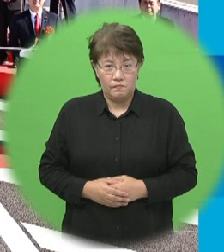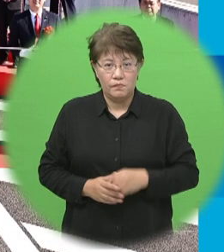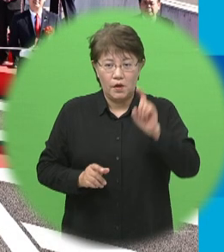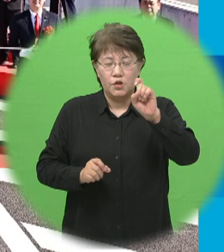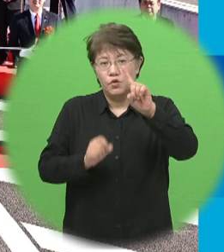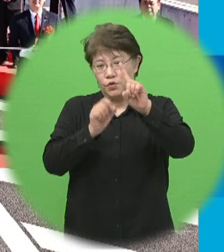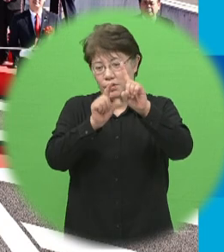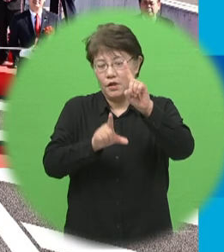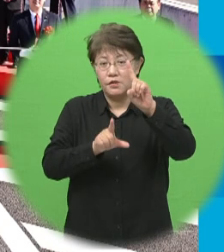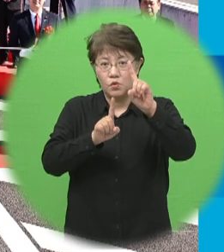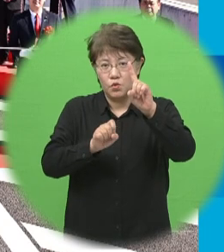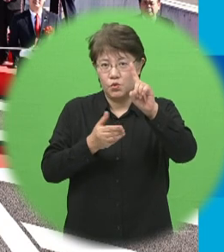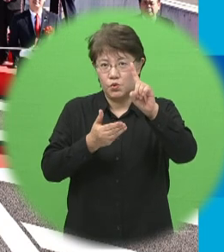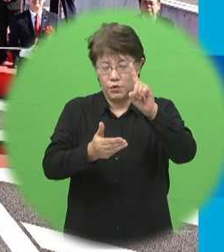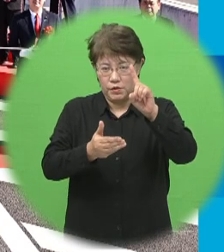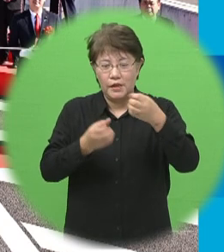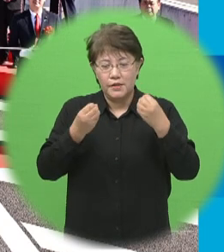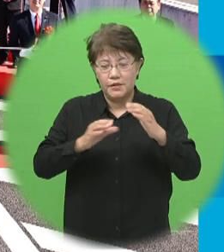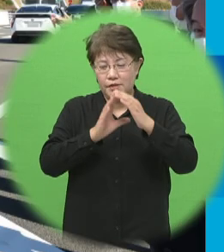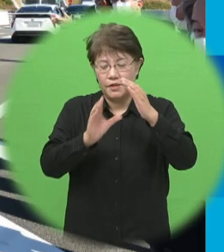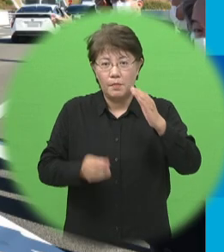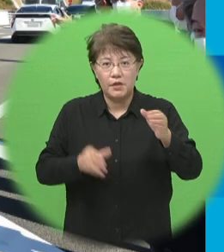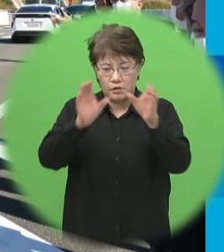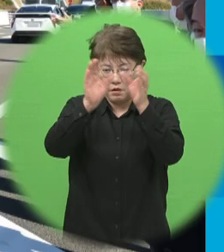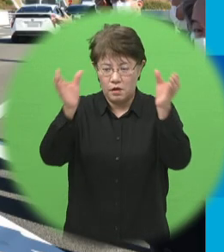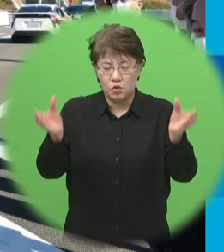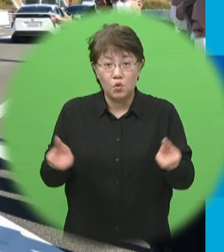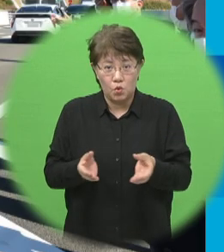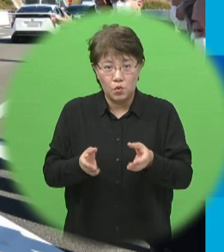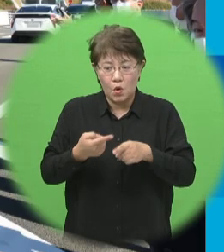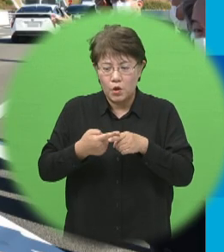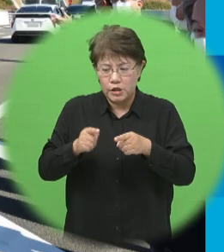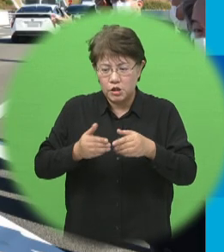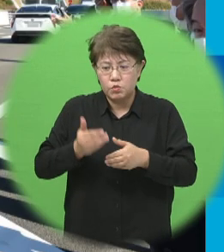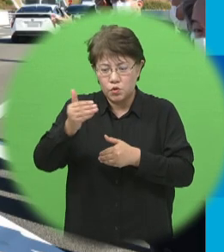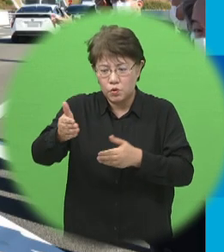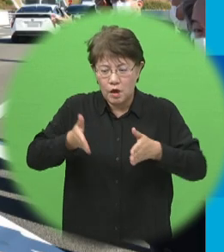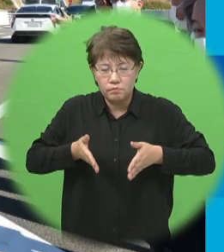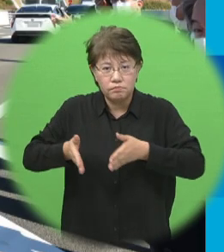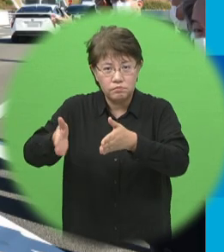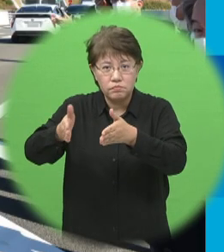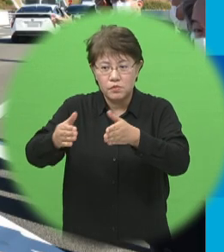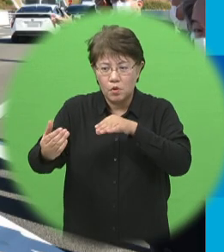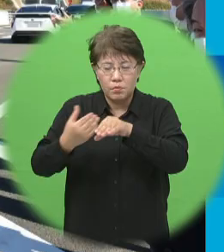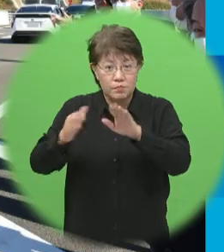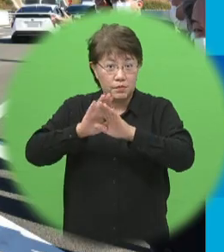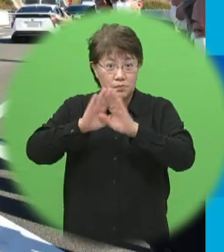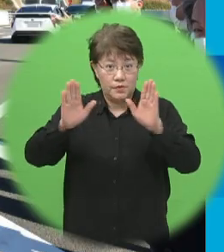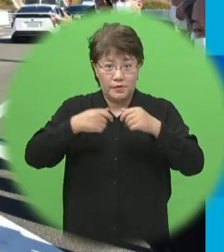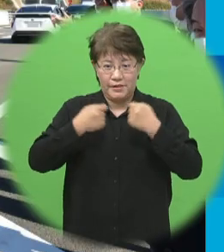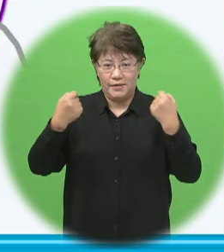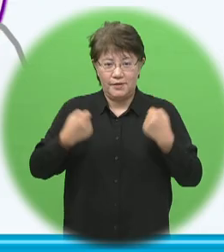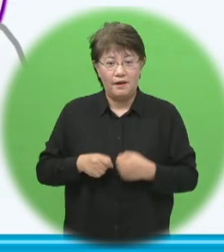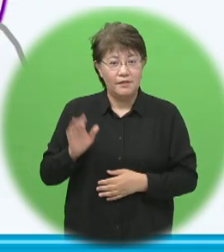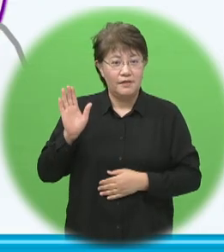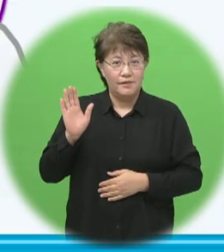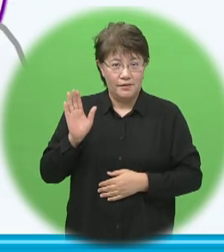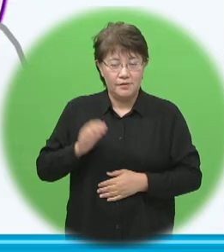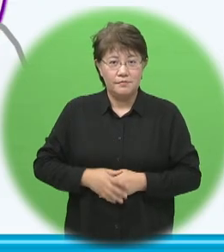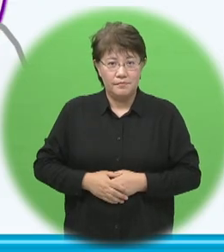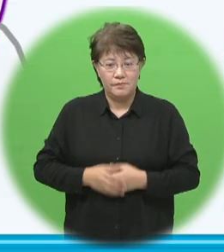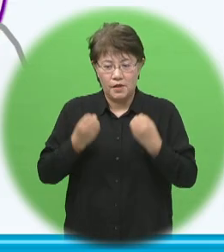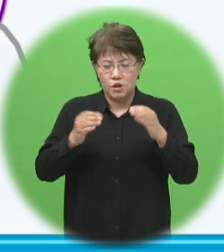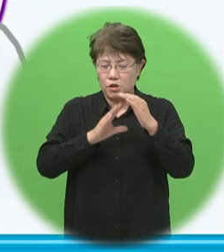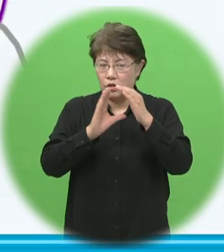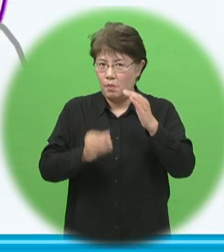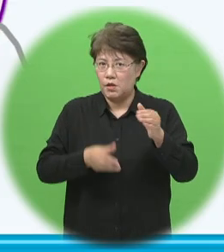今月19日新山梨環状道路の一部区間の開通式典が行われました。新山